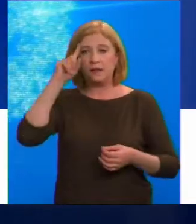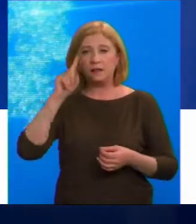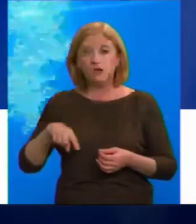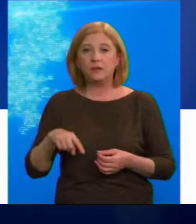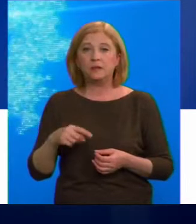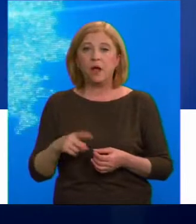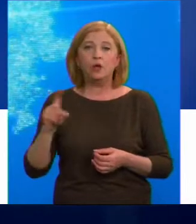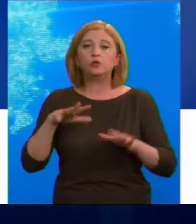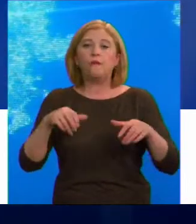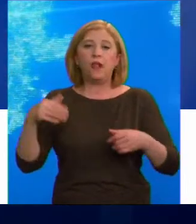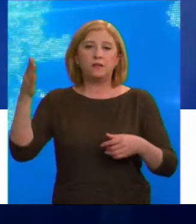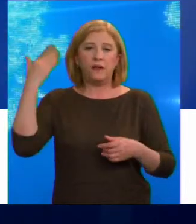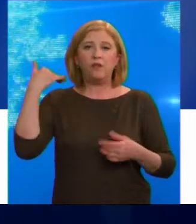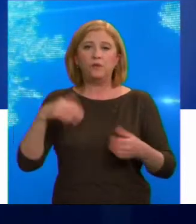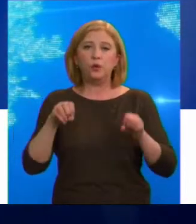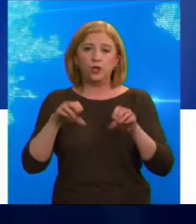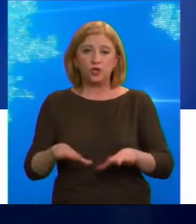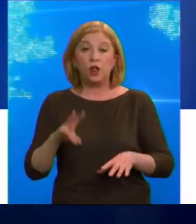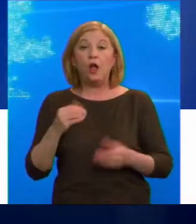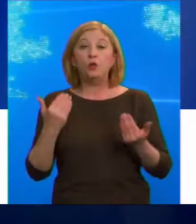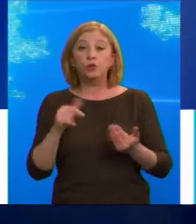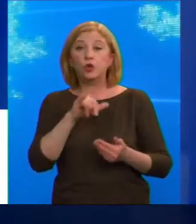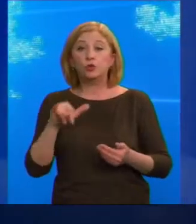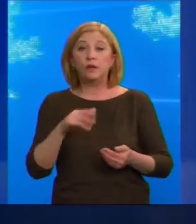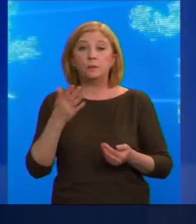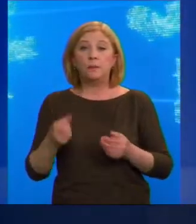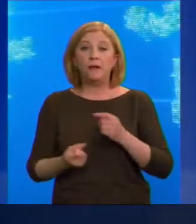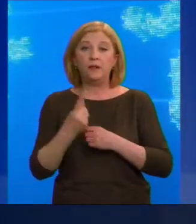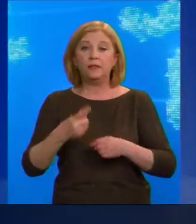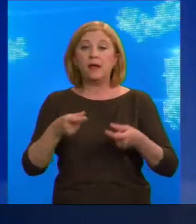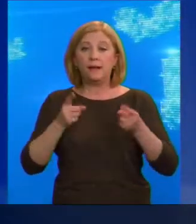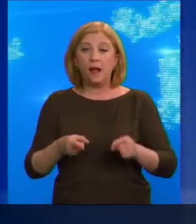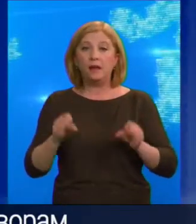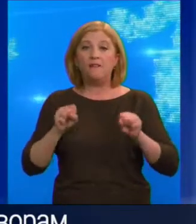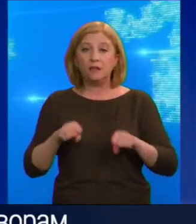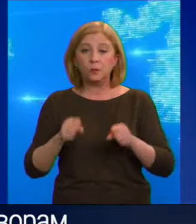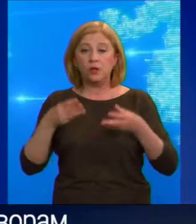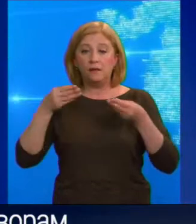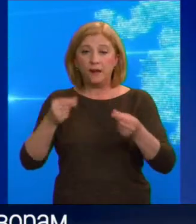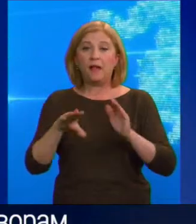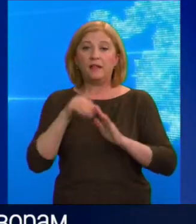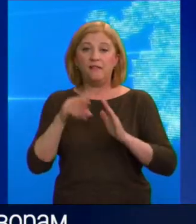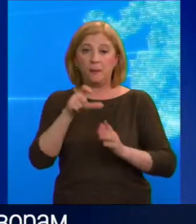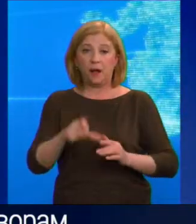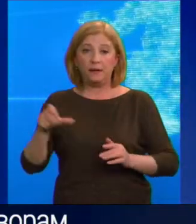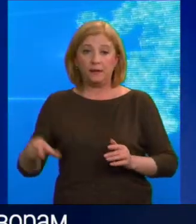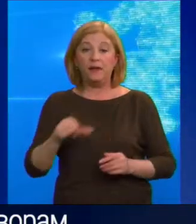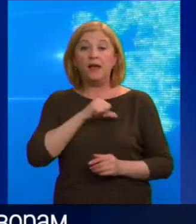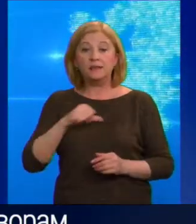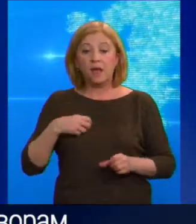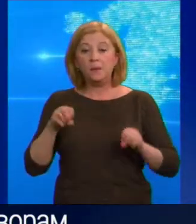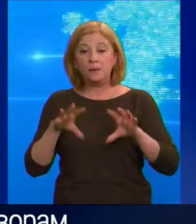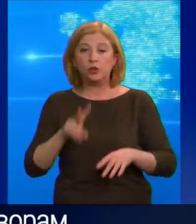власть давно все решила. Но сейчас у вас появилась реальная возможность влиять на выборы кандидатов, самим решать, кто